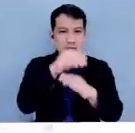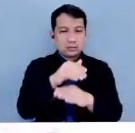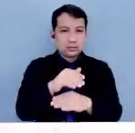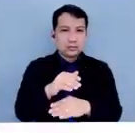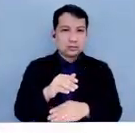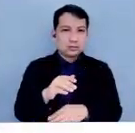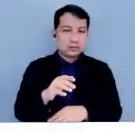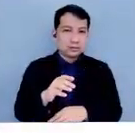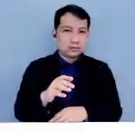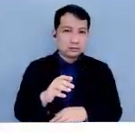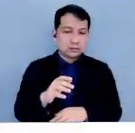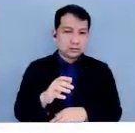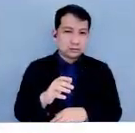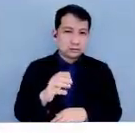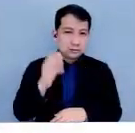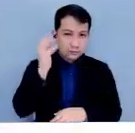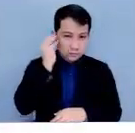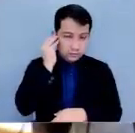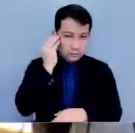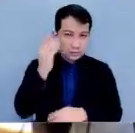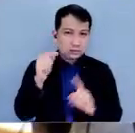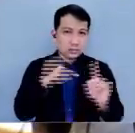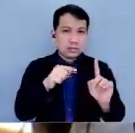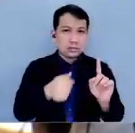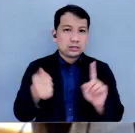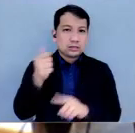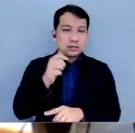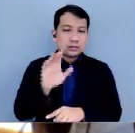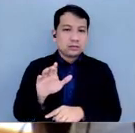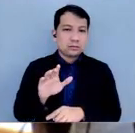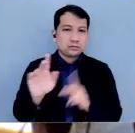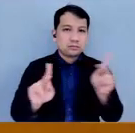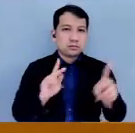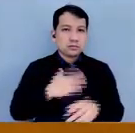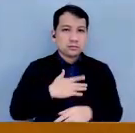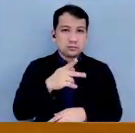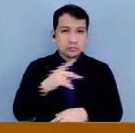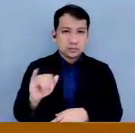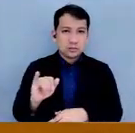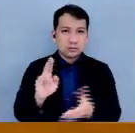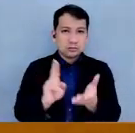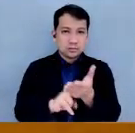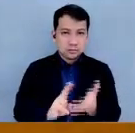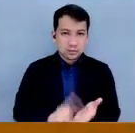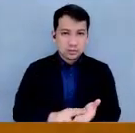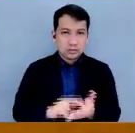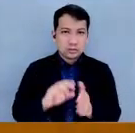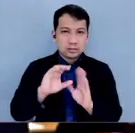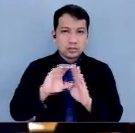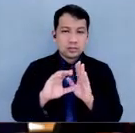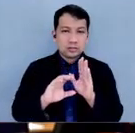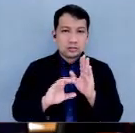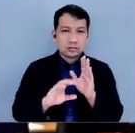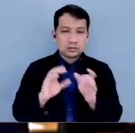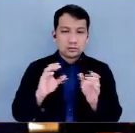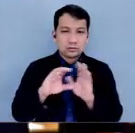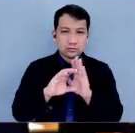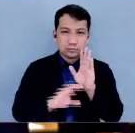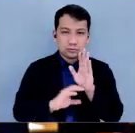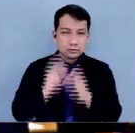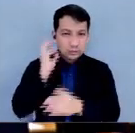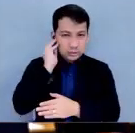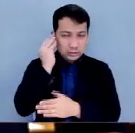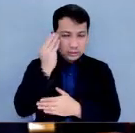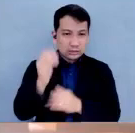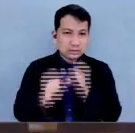Martin Romualdez na itinuturong nasa likod ng People's Initiative o pagpapapirma para sa tsa-tsa. Bagay na ilang beses namang itinanggi